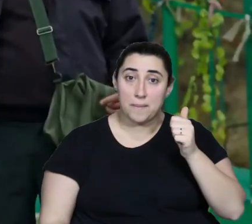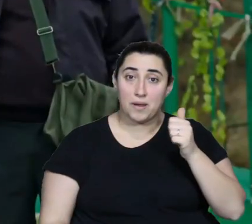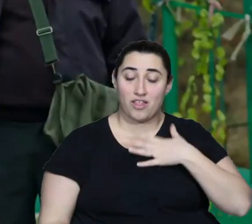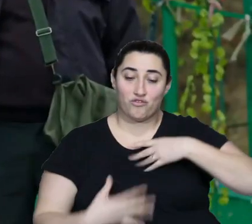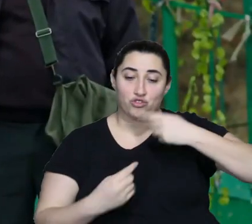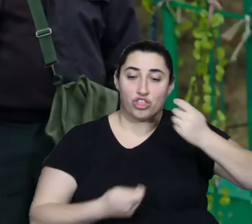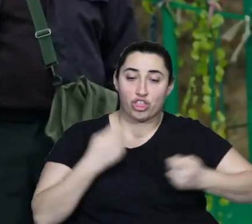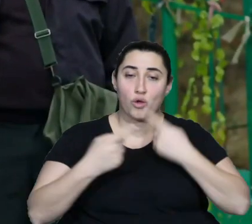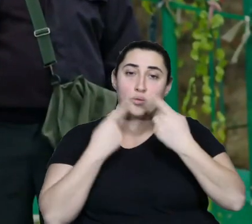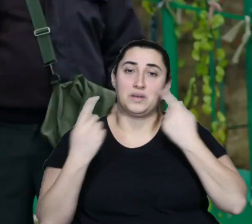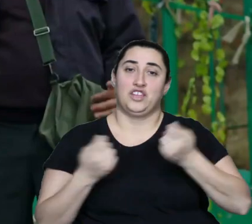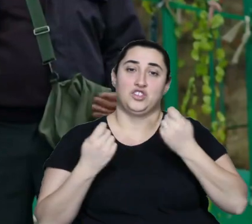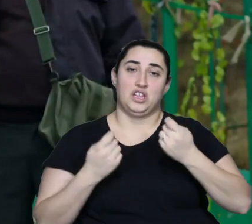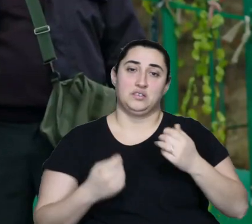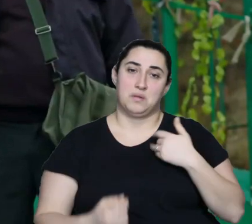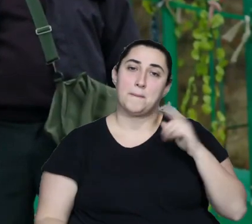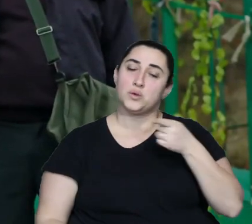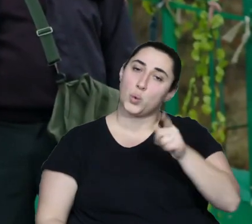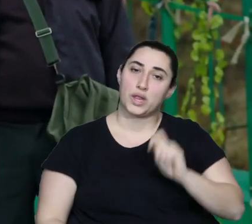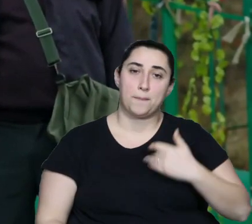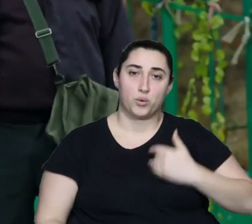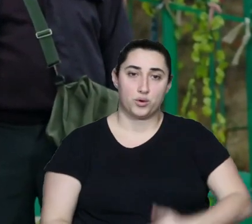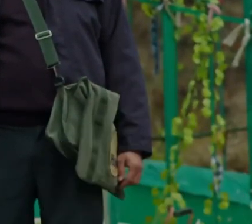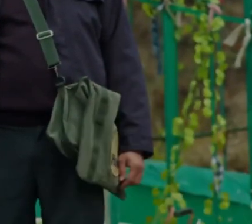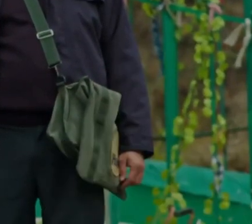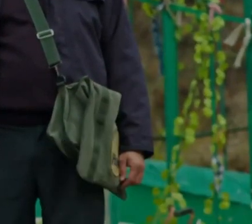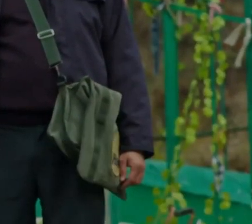vücut diliyle konuş Yaşar abi. Ben bazen öyle yapıyorum.